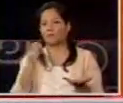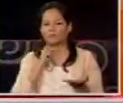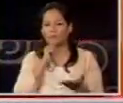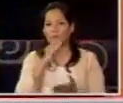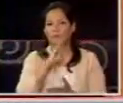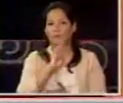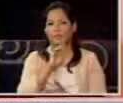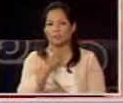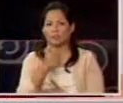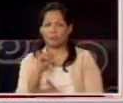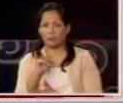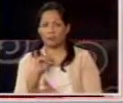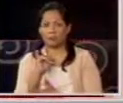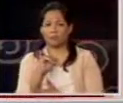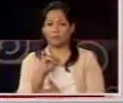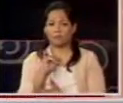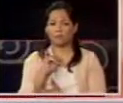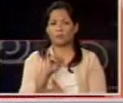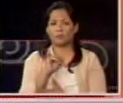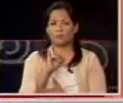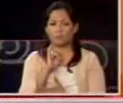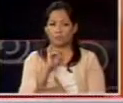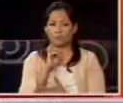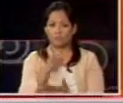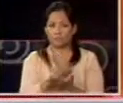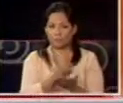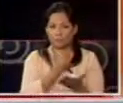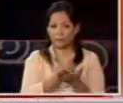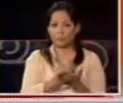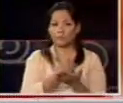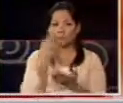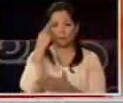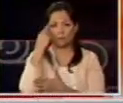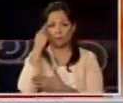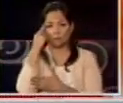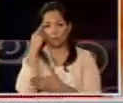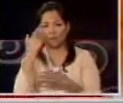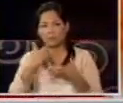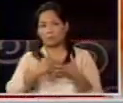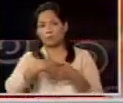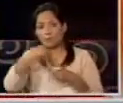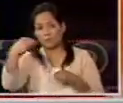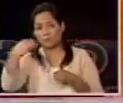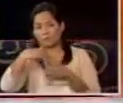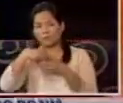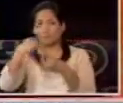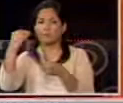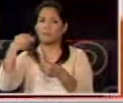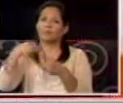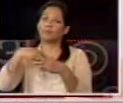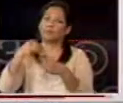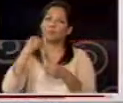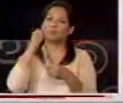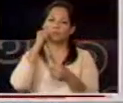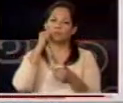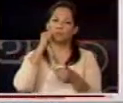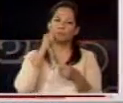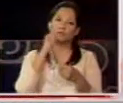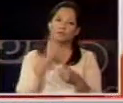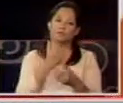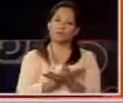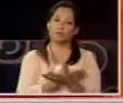sa pera. At ang dahilan dun ay dahil sa lumalabas nga sila ng anak niya, ang may